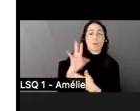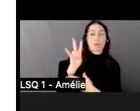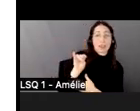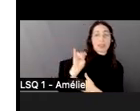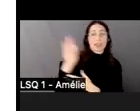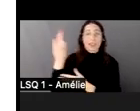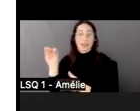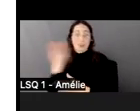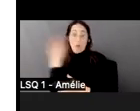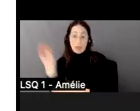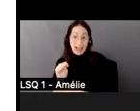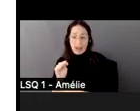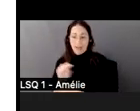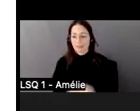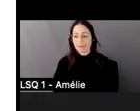90.